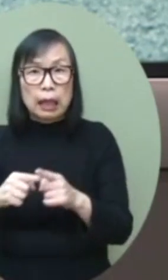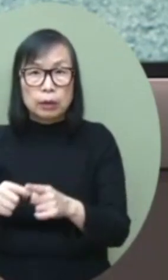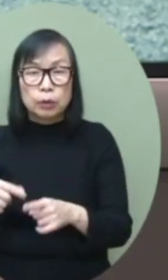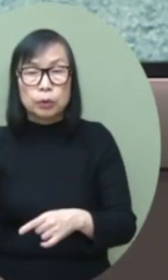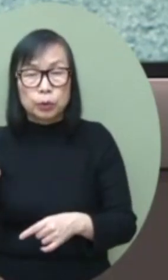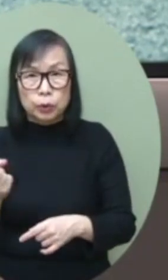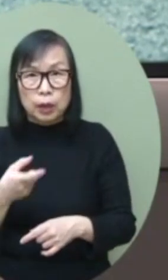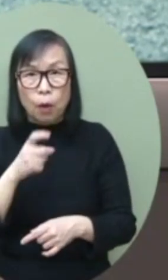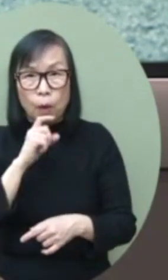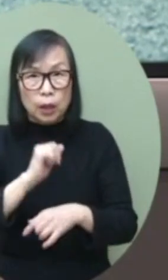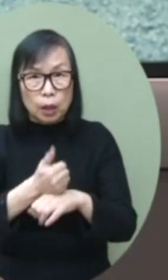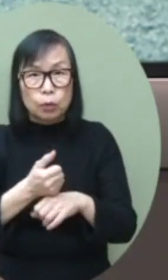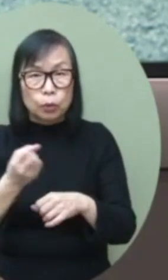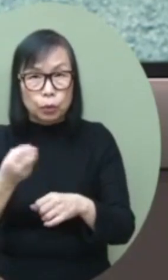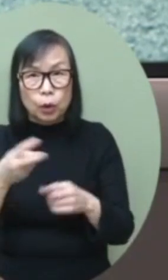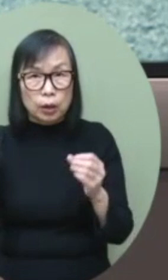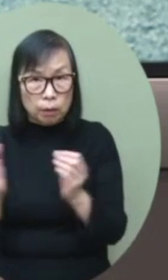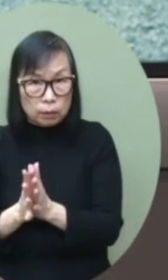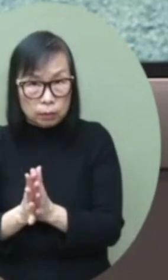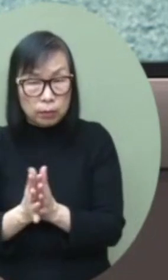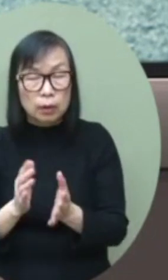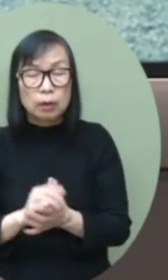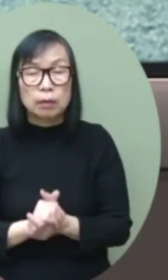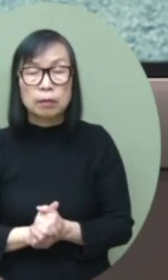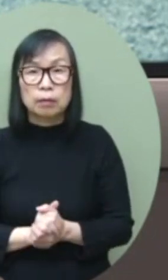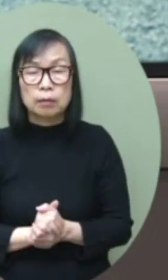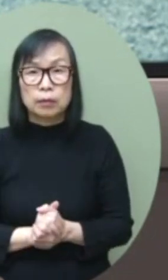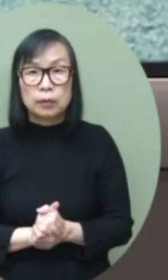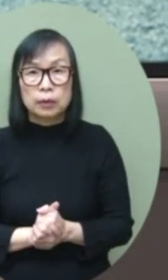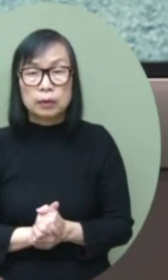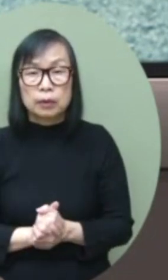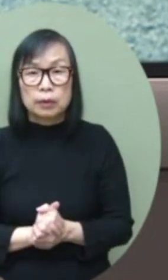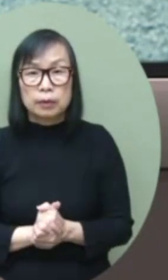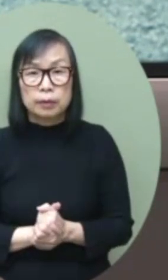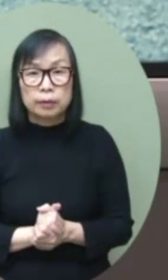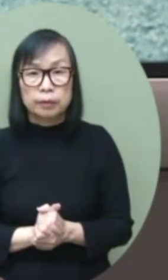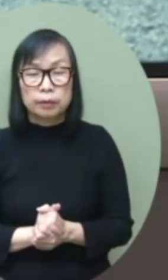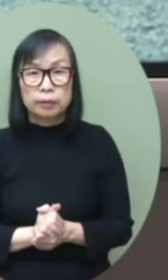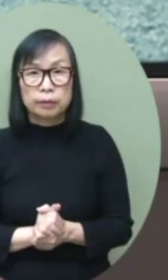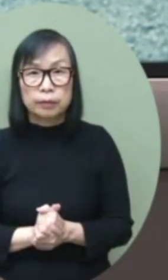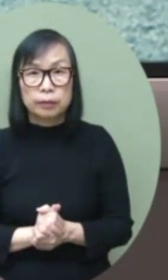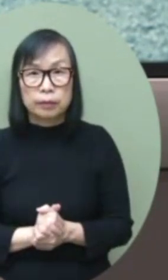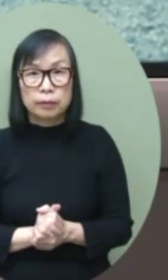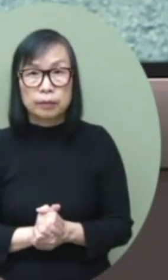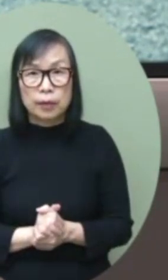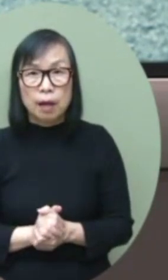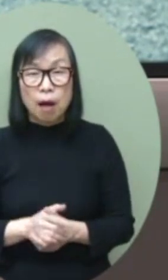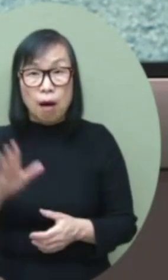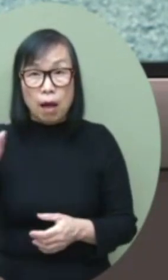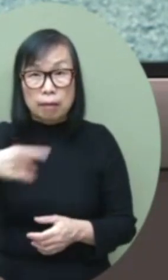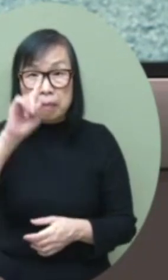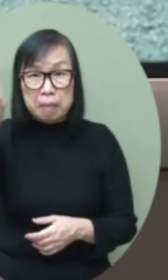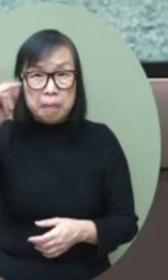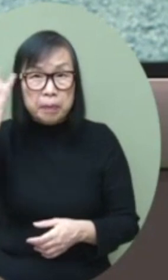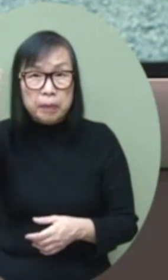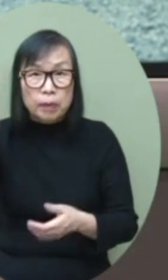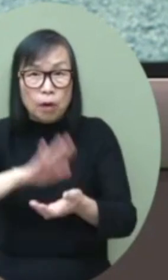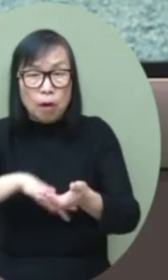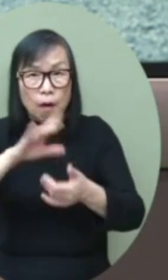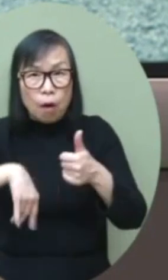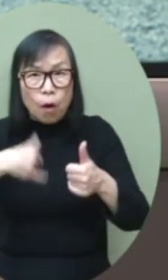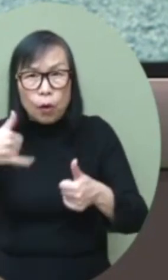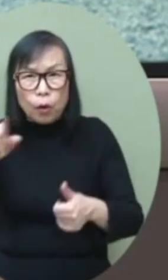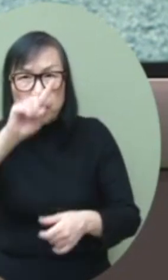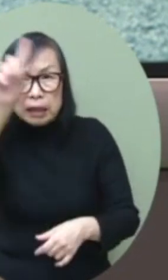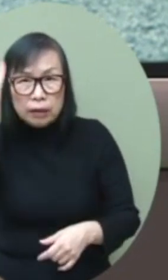再係有機會感染啦，嚇。咁至於即係嗰啲不明源頭嘅個案，佢哋去過邊度？